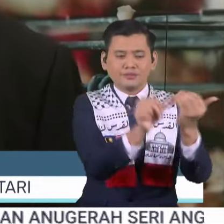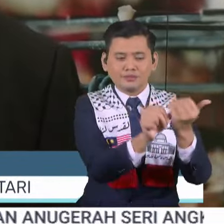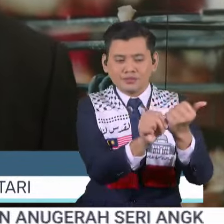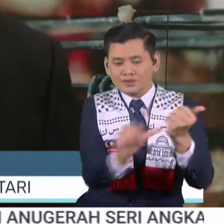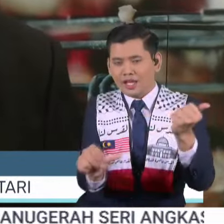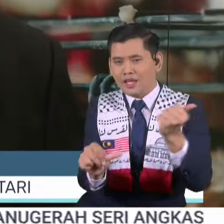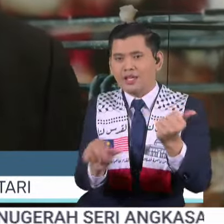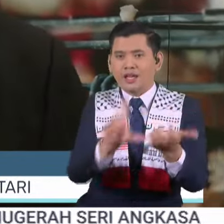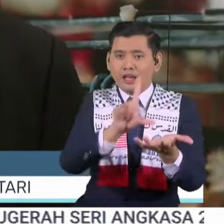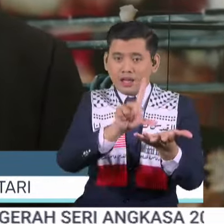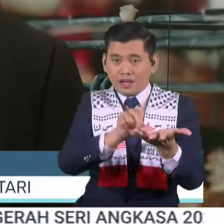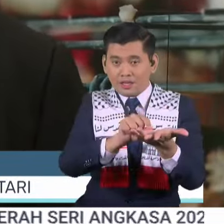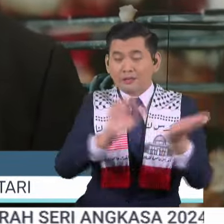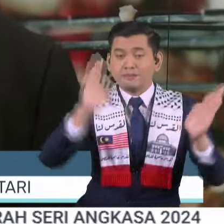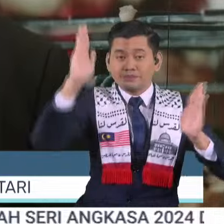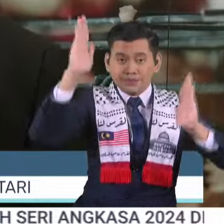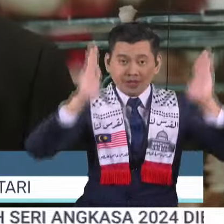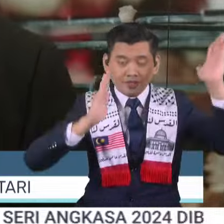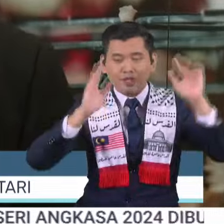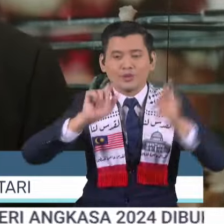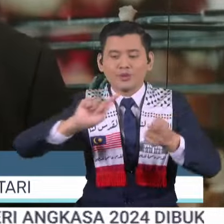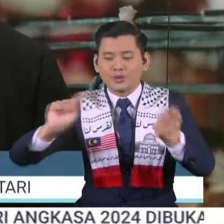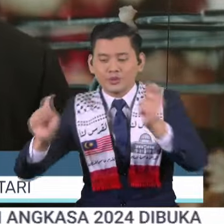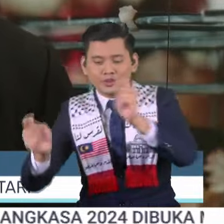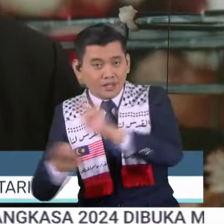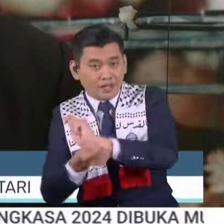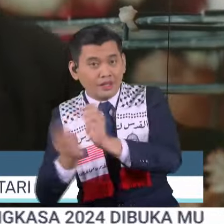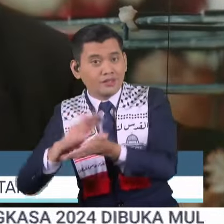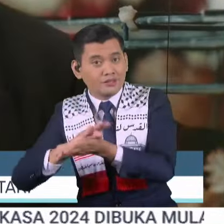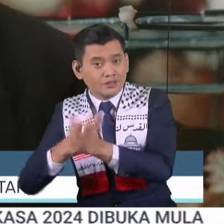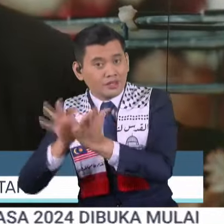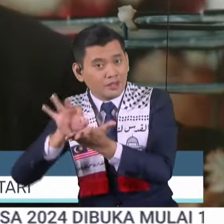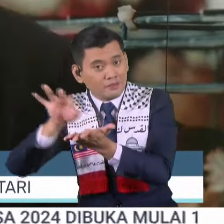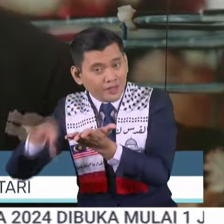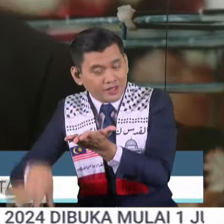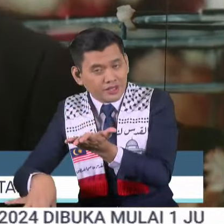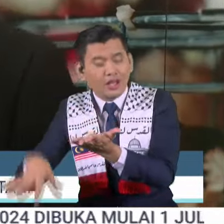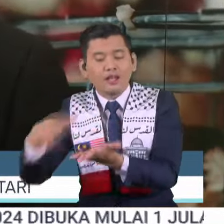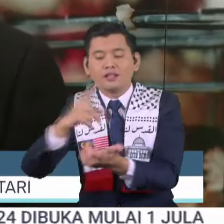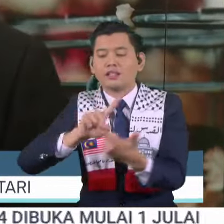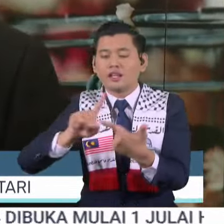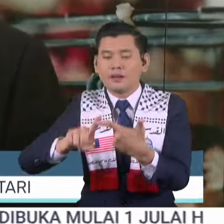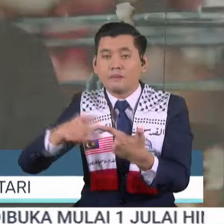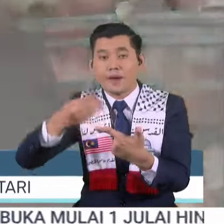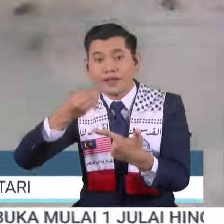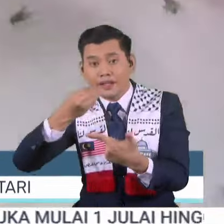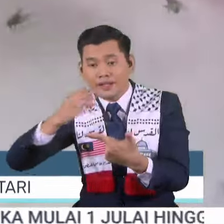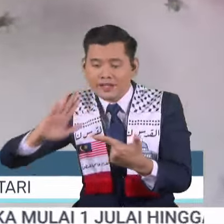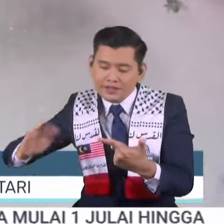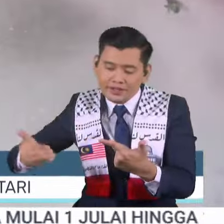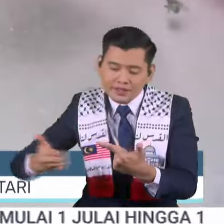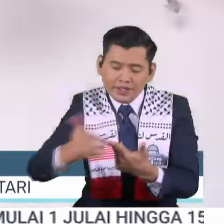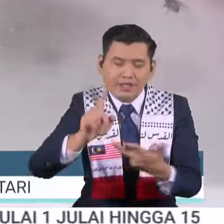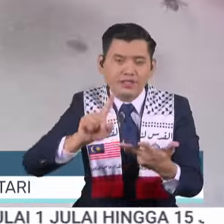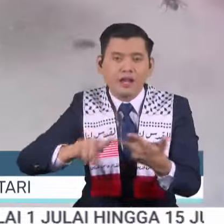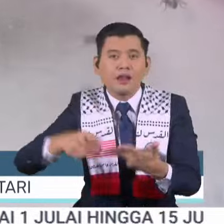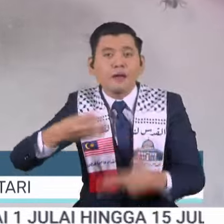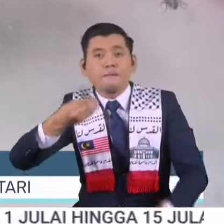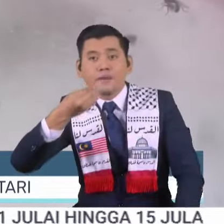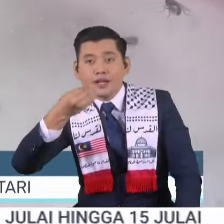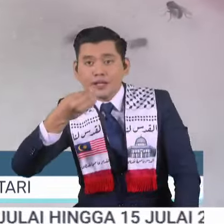ini, kemudian di-convert jadi makanan ikan dan makanan binatang.